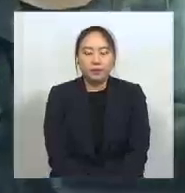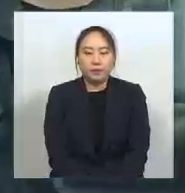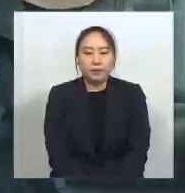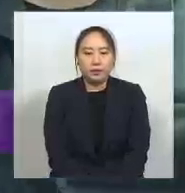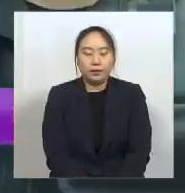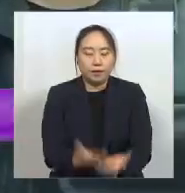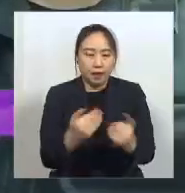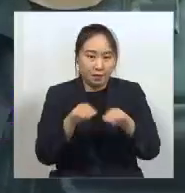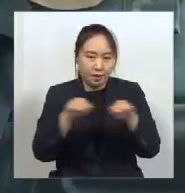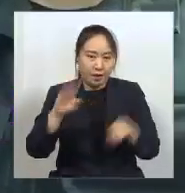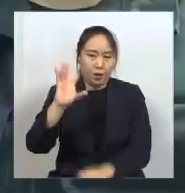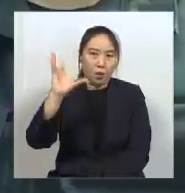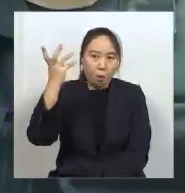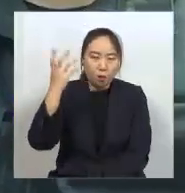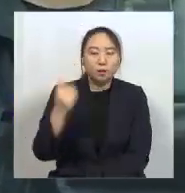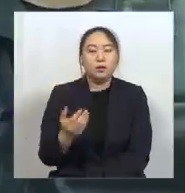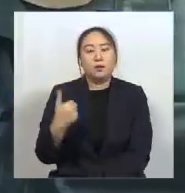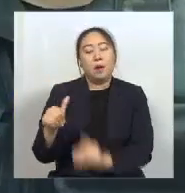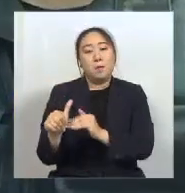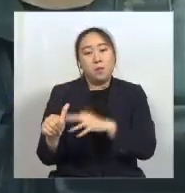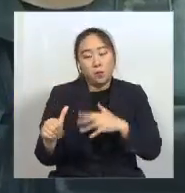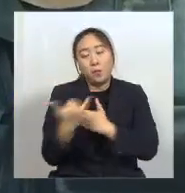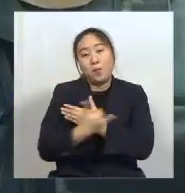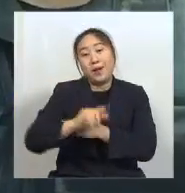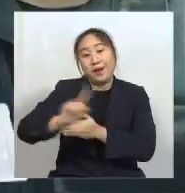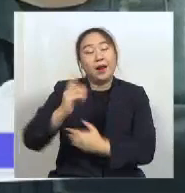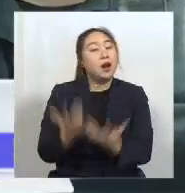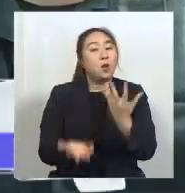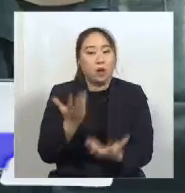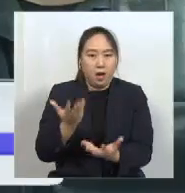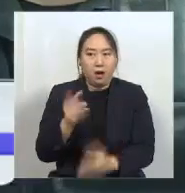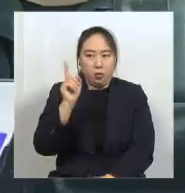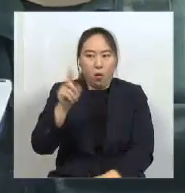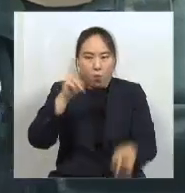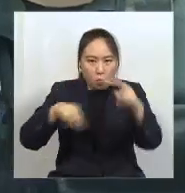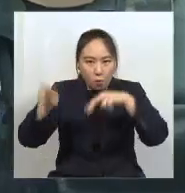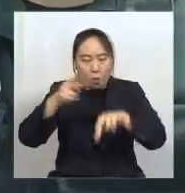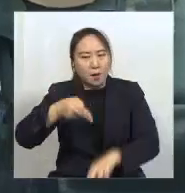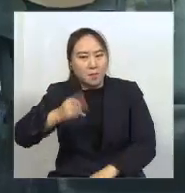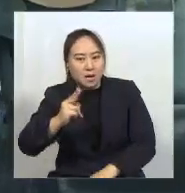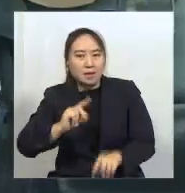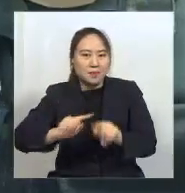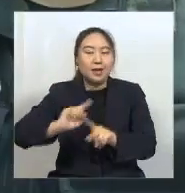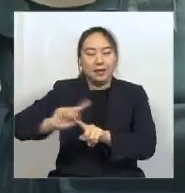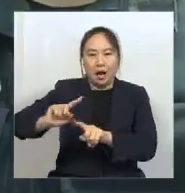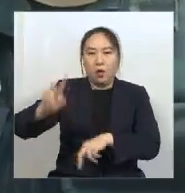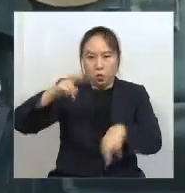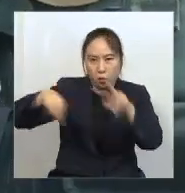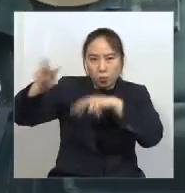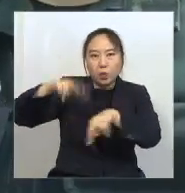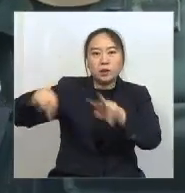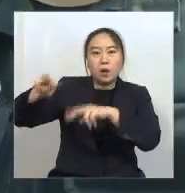ความเป็นมาตรฐานสากลครับไม่ว่าจะผู้นำประเทศไหนมาเราจะต้องมีการควบคุมในด้านอาวุธมีมาตรการตรวจสอบผู้นำประเทศ